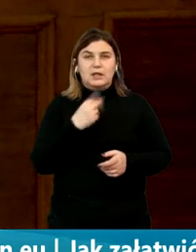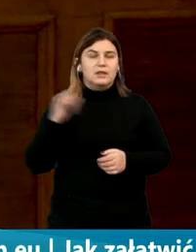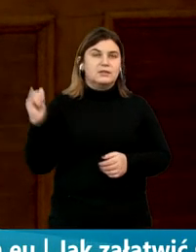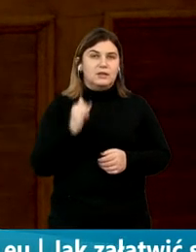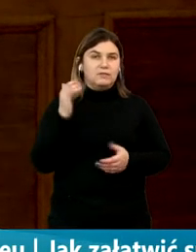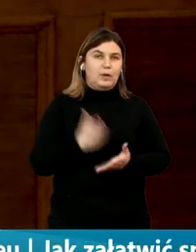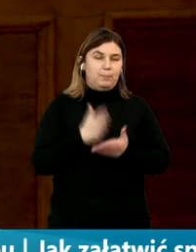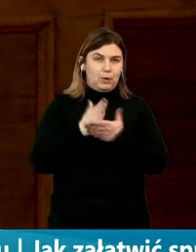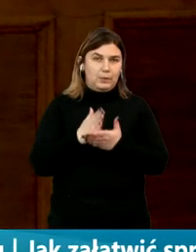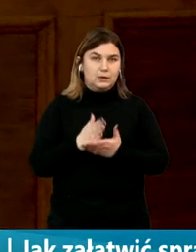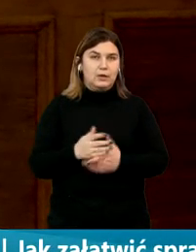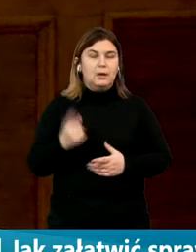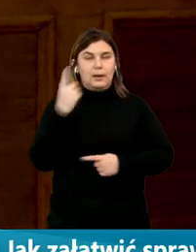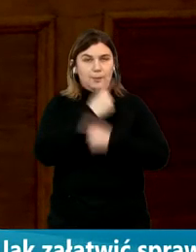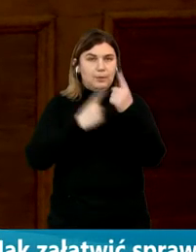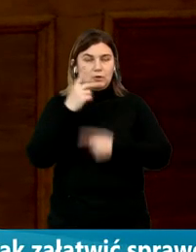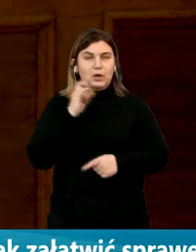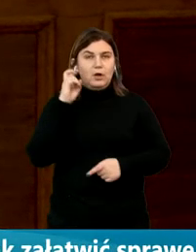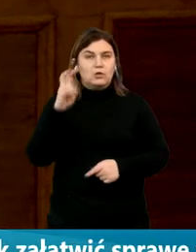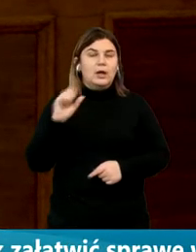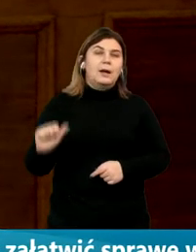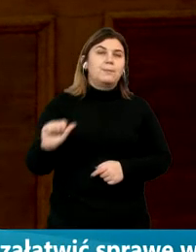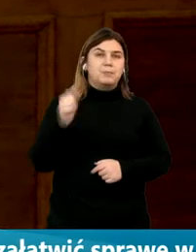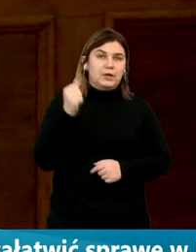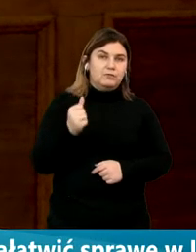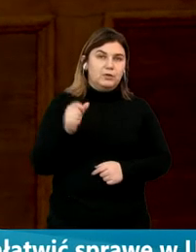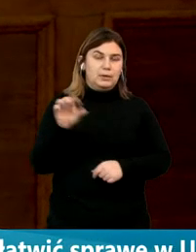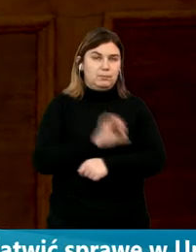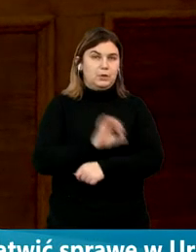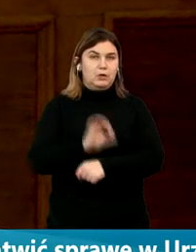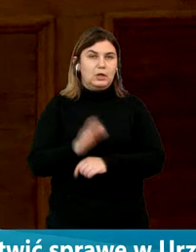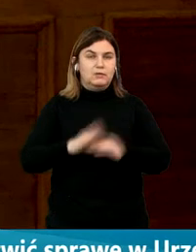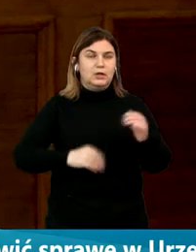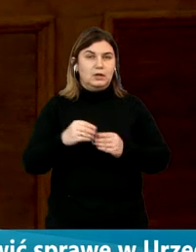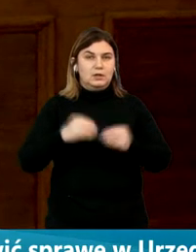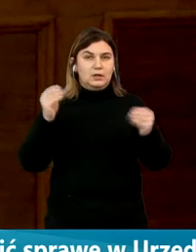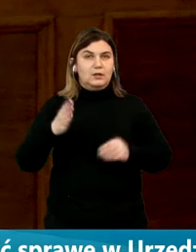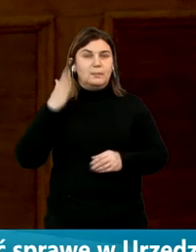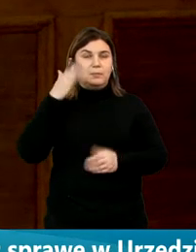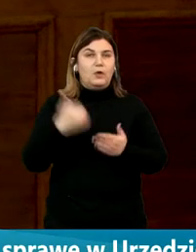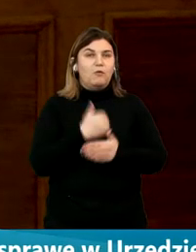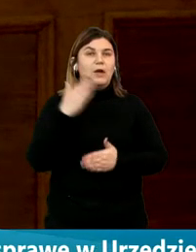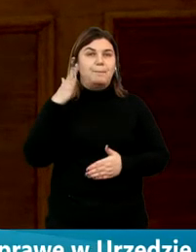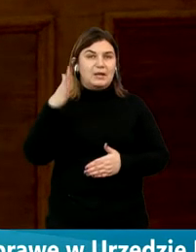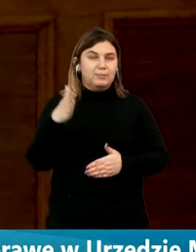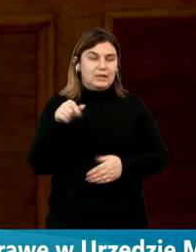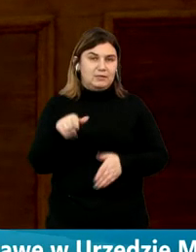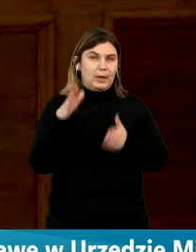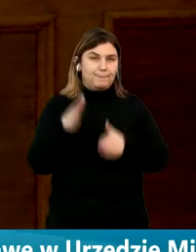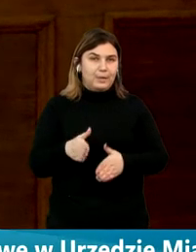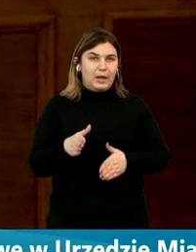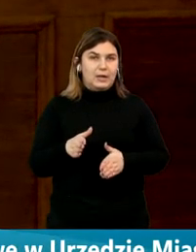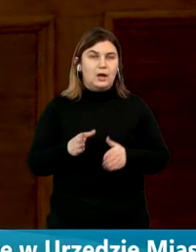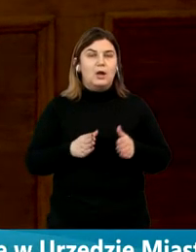pomaga. Natomiast myślimy o tramwajach, ale w pierwszej kolejności, pierwszym projektem inwestycyjnym nowej perspektywy będzie kierunek Mierzyn,